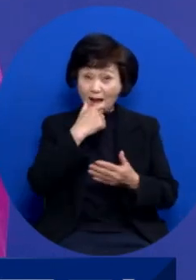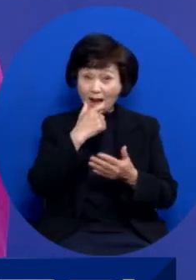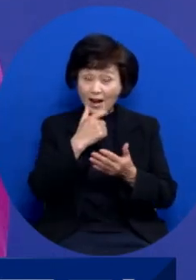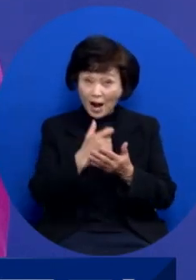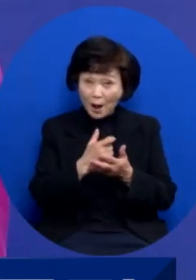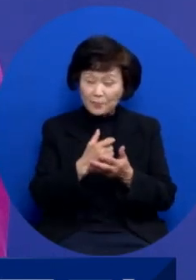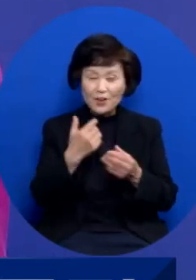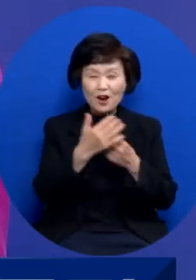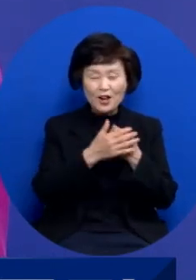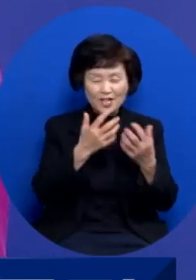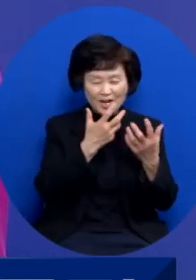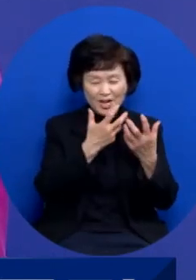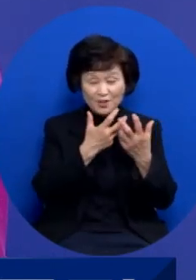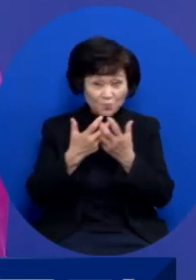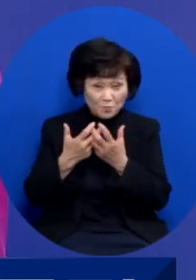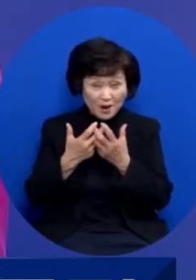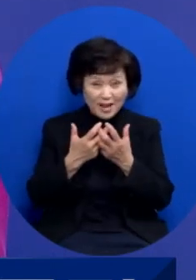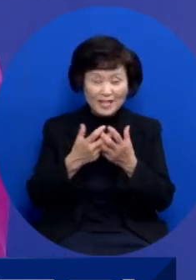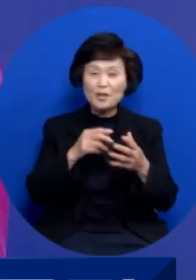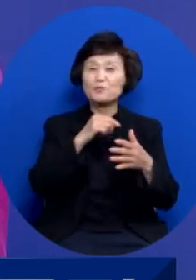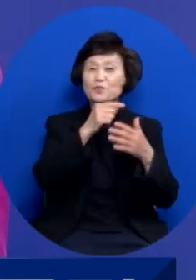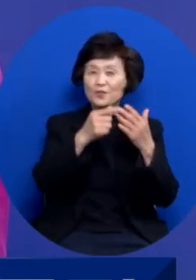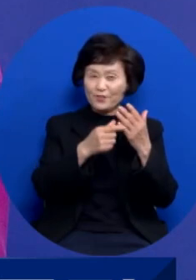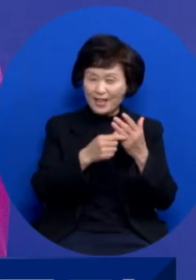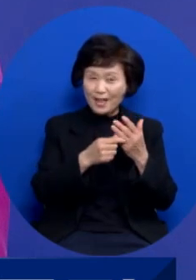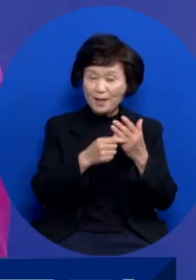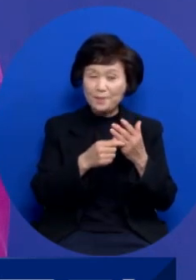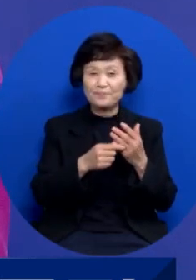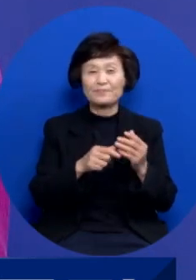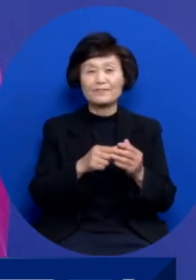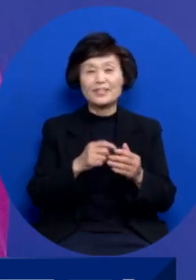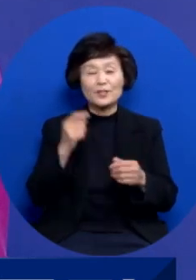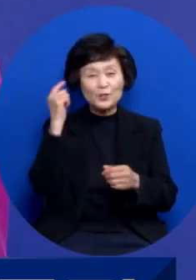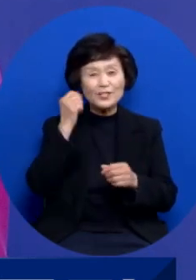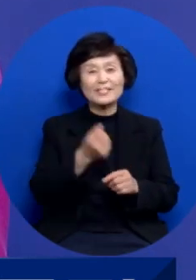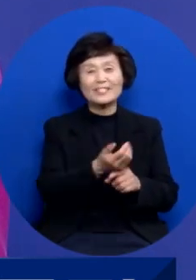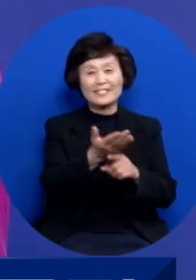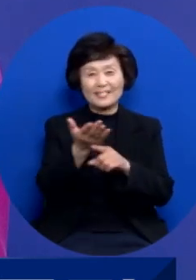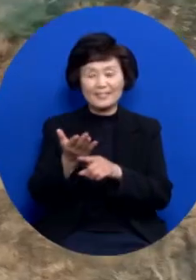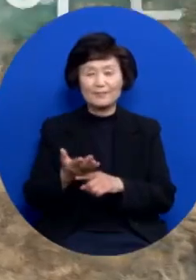은혜가 가득한 기독교 예능으로 자리매김한 주담길을 서현우 기자가 전해드립니다.